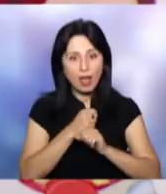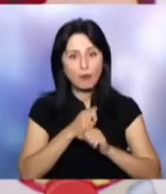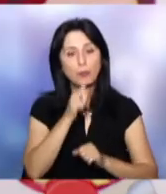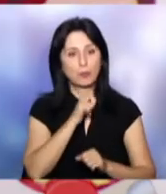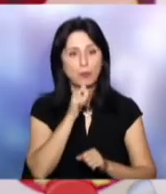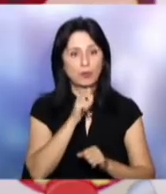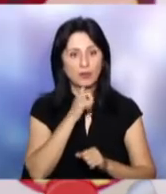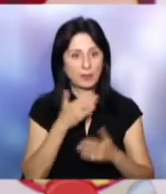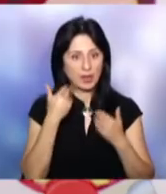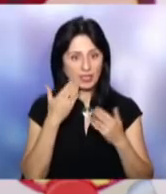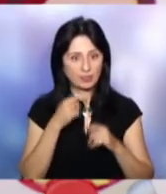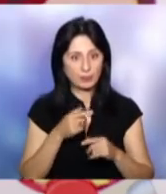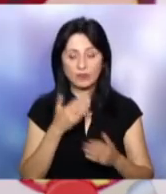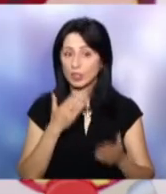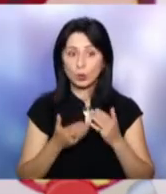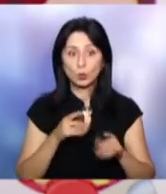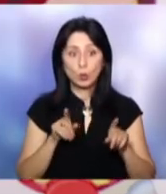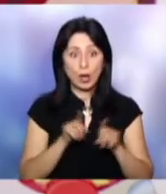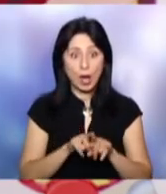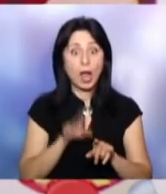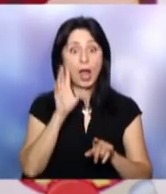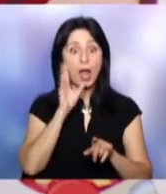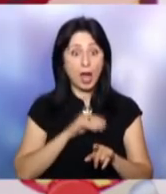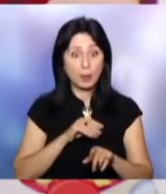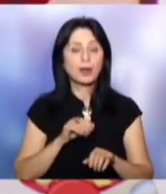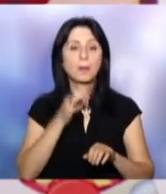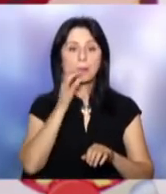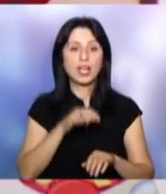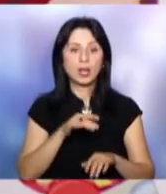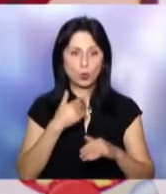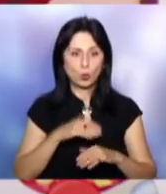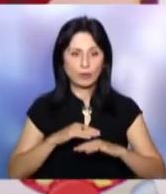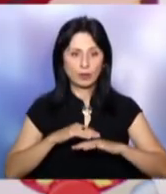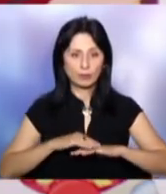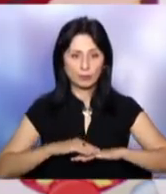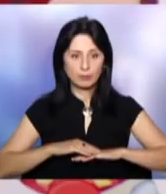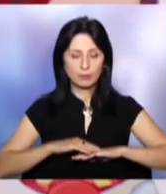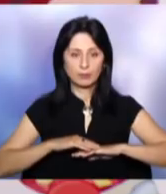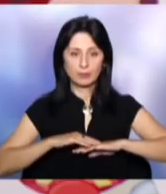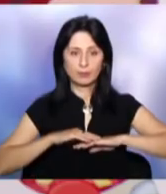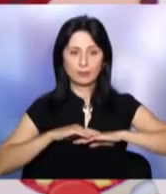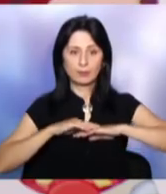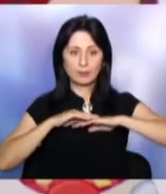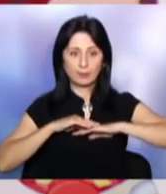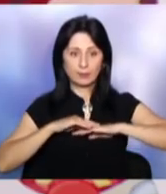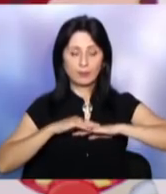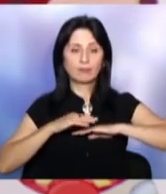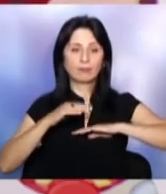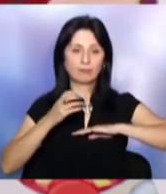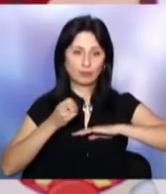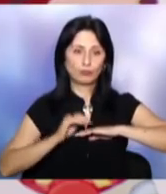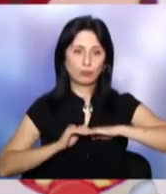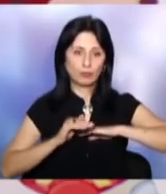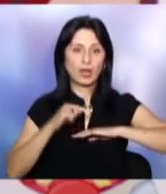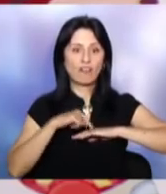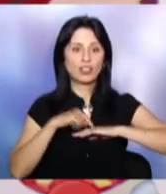ესეთი პროცედურა. თუ ესეც დავძლიეთ, მე შეგვიძლია უკვე ჩავიდეთ ისე, რომ გუმკერდის ნაწილი იყოს დაფარული